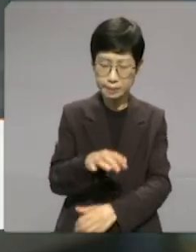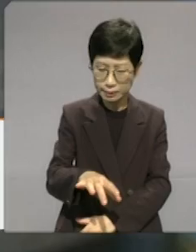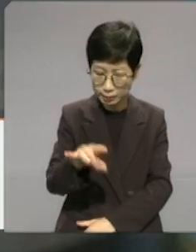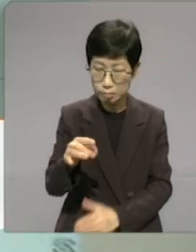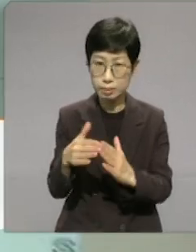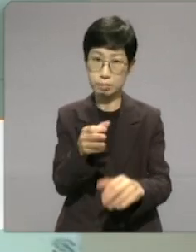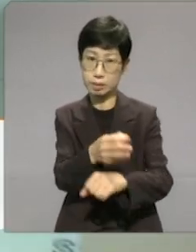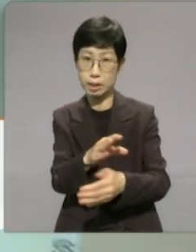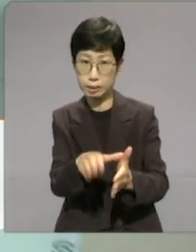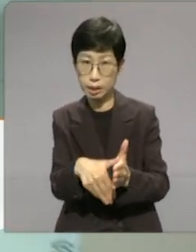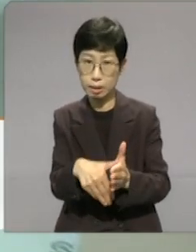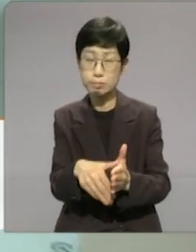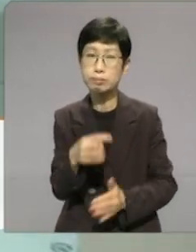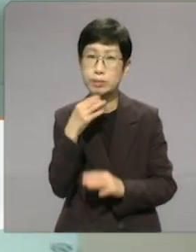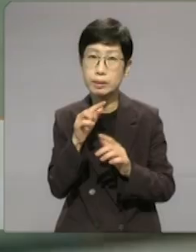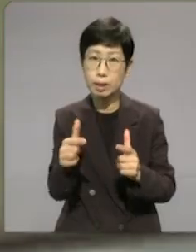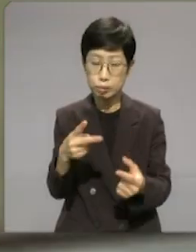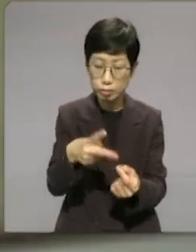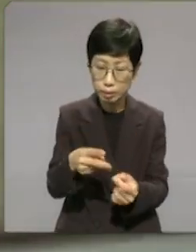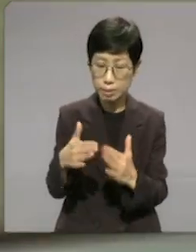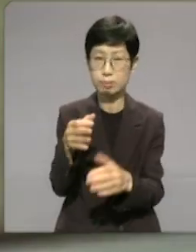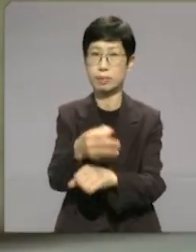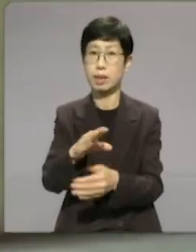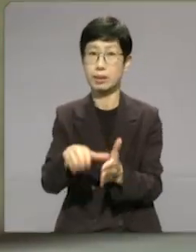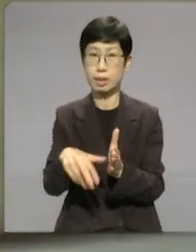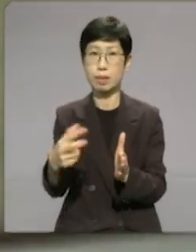두 번째 이상 주택에도 낮은 금리가 적용됩니다.